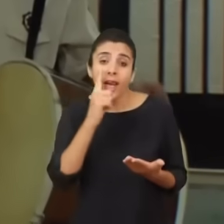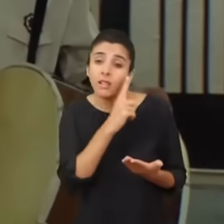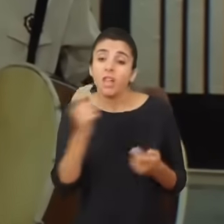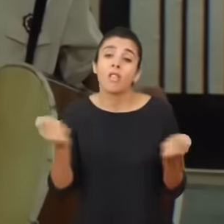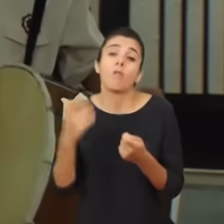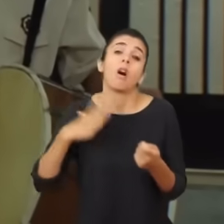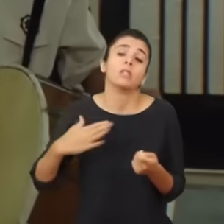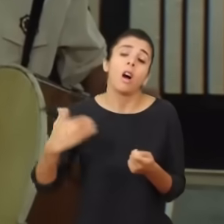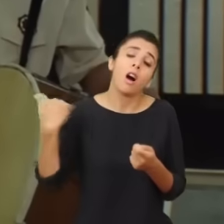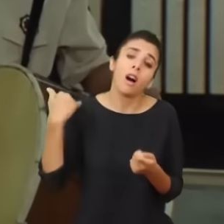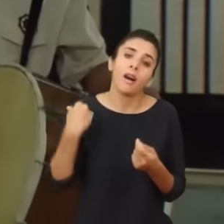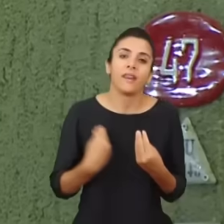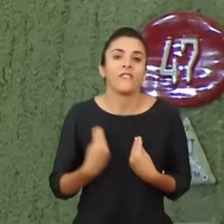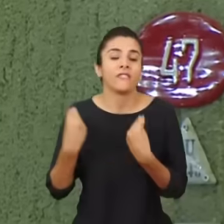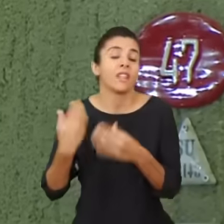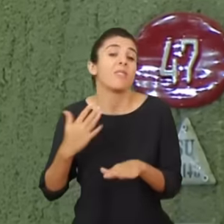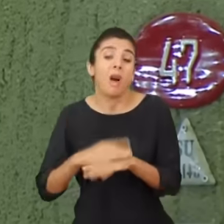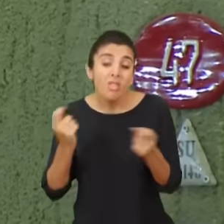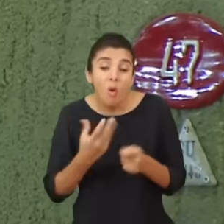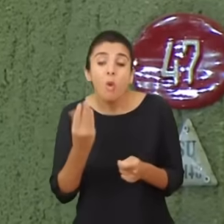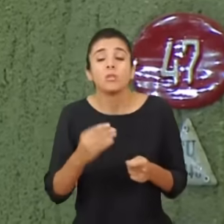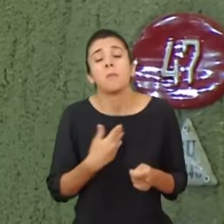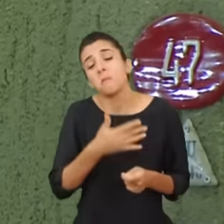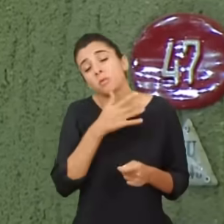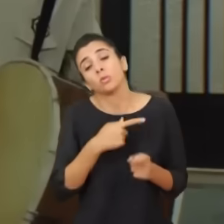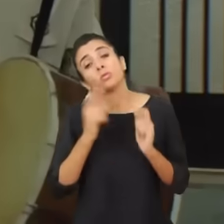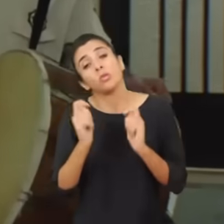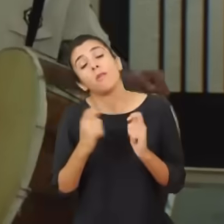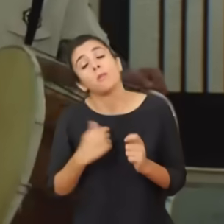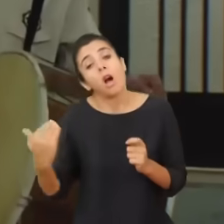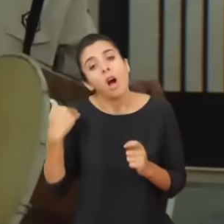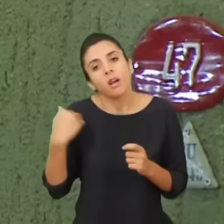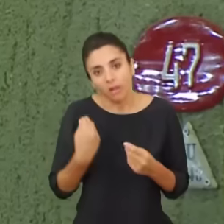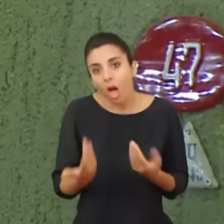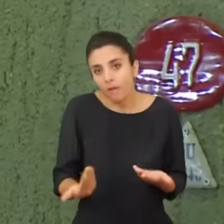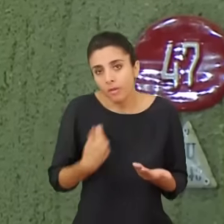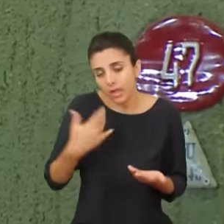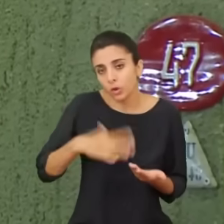olur ben çalayım, ne olur ben çalayım yani. Ben çalmazsa olmaz dedi yani. He ben istedim Fehmi abi.